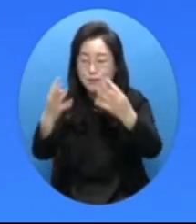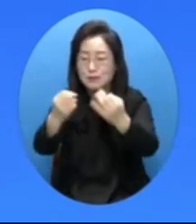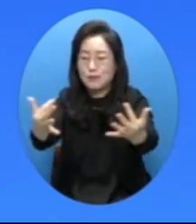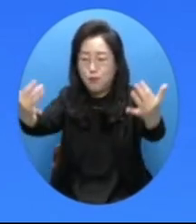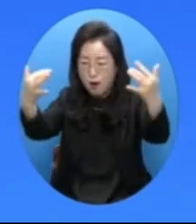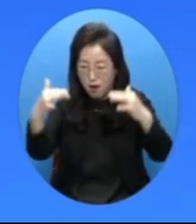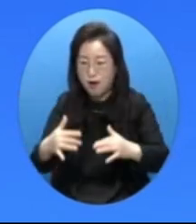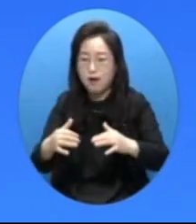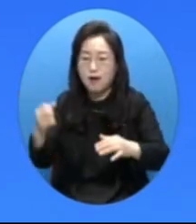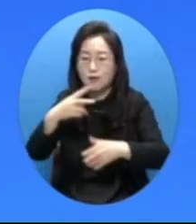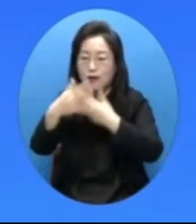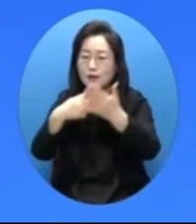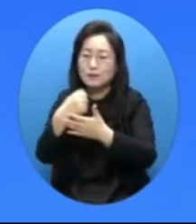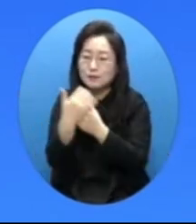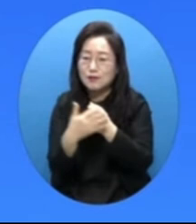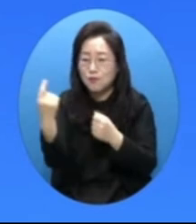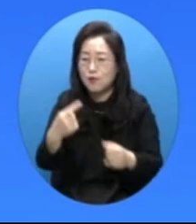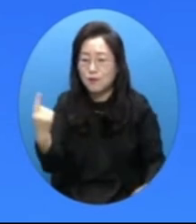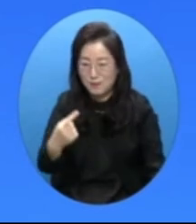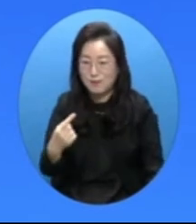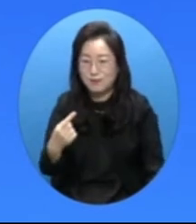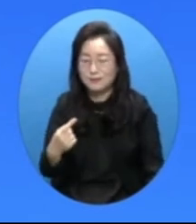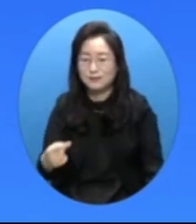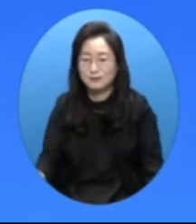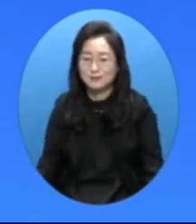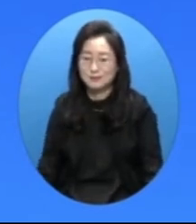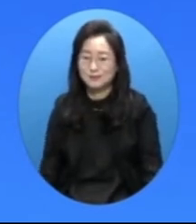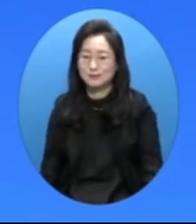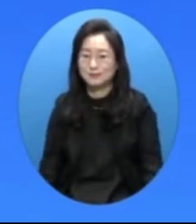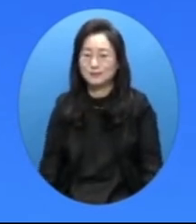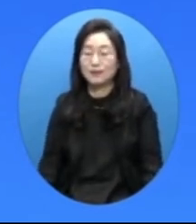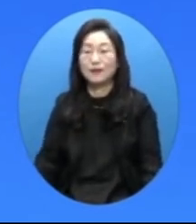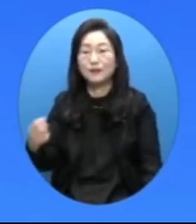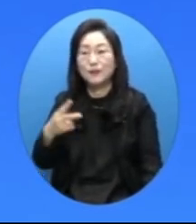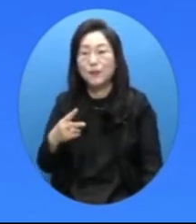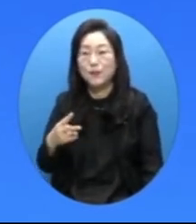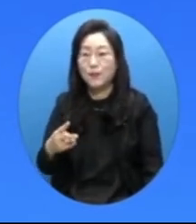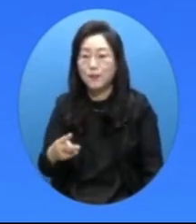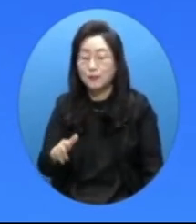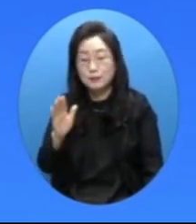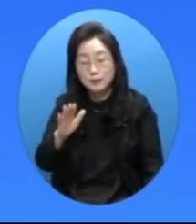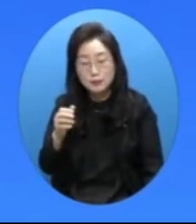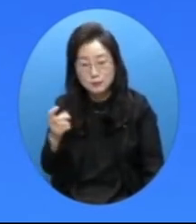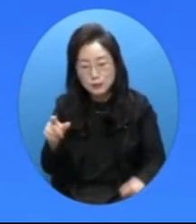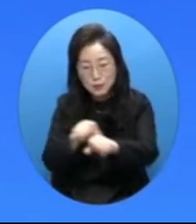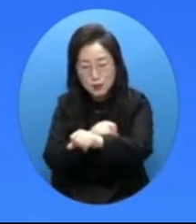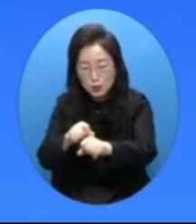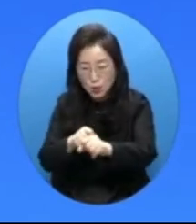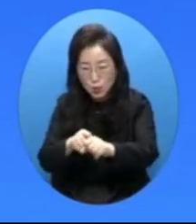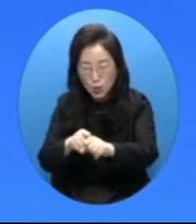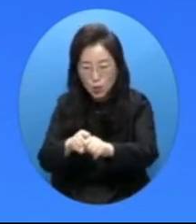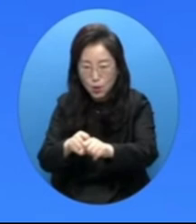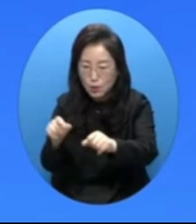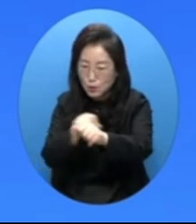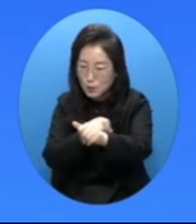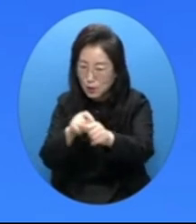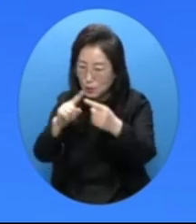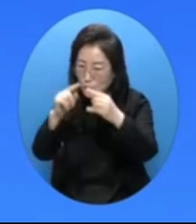하나님의 은혜가 임할지어다 그리고 또 미국에서 지금 주목받고 있는 교회 중에 하나가